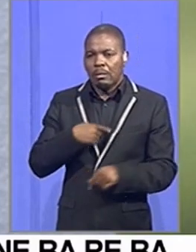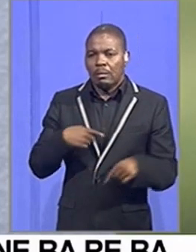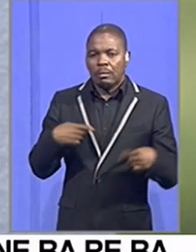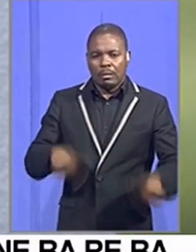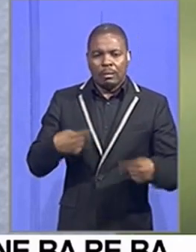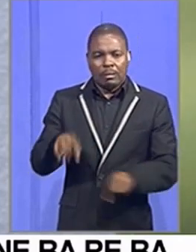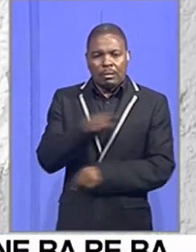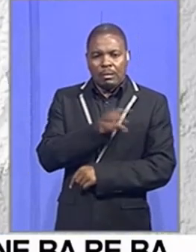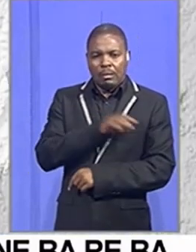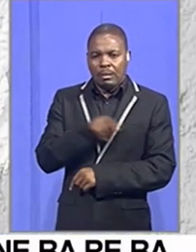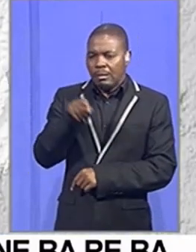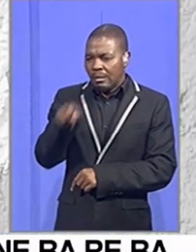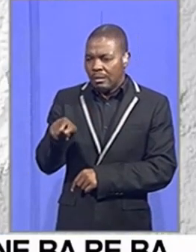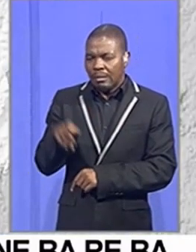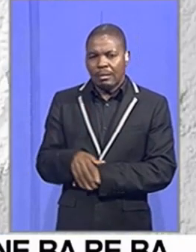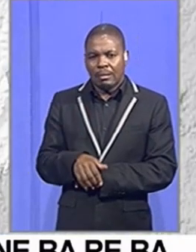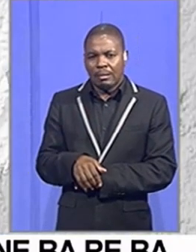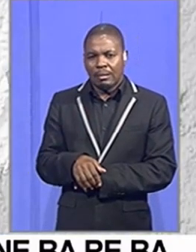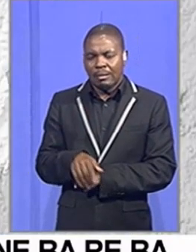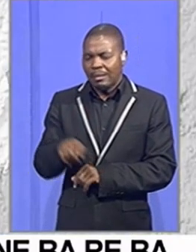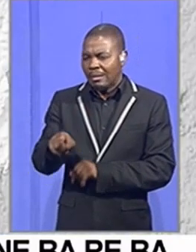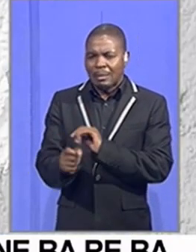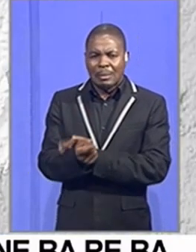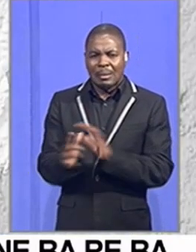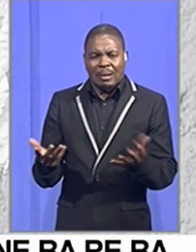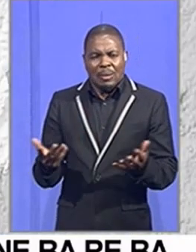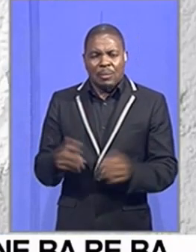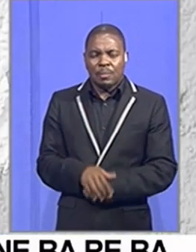motho a nne wa tla itse ya ka gaeditse ya